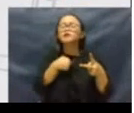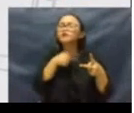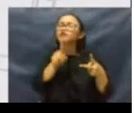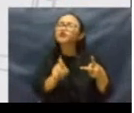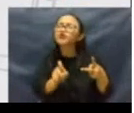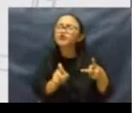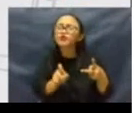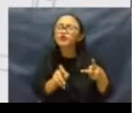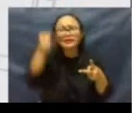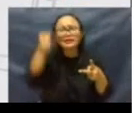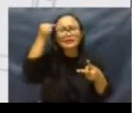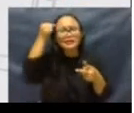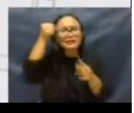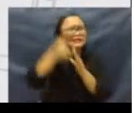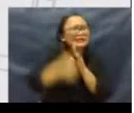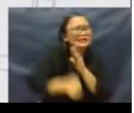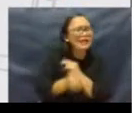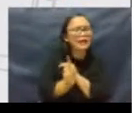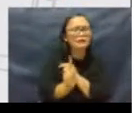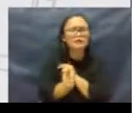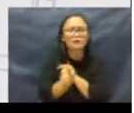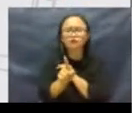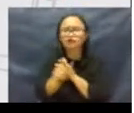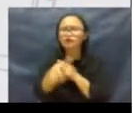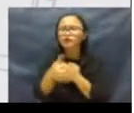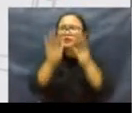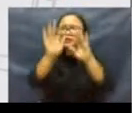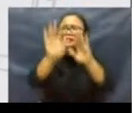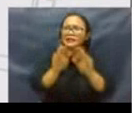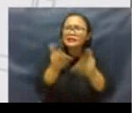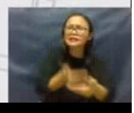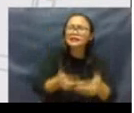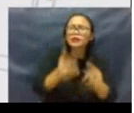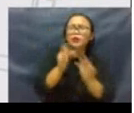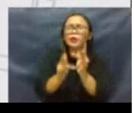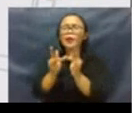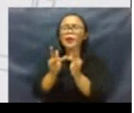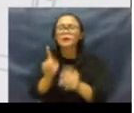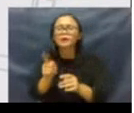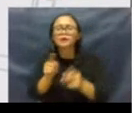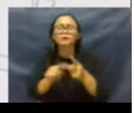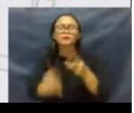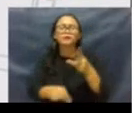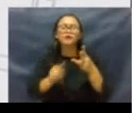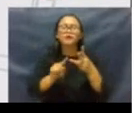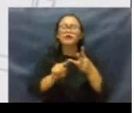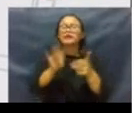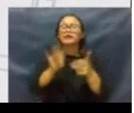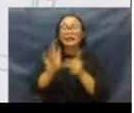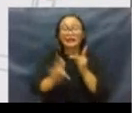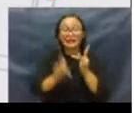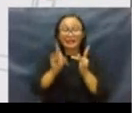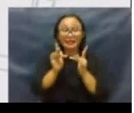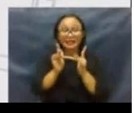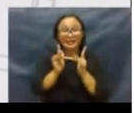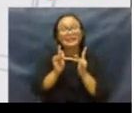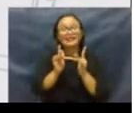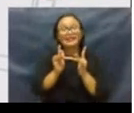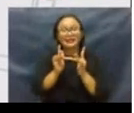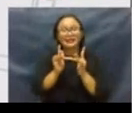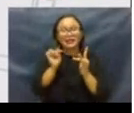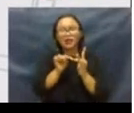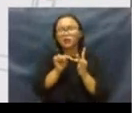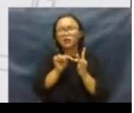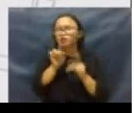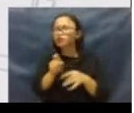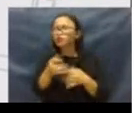lingkungan digital, di lingkungan internet, yang ketiga mengapa internet itu penuh sekali dengan berita,